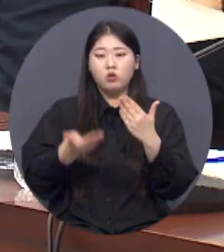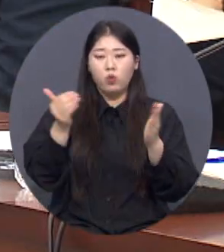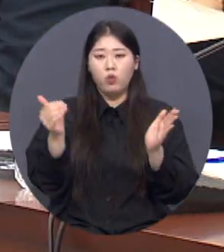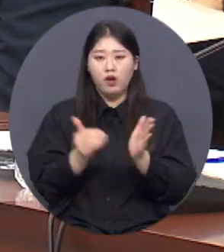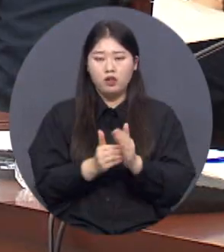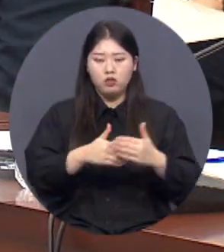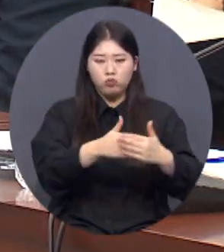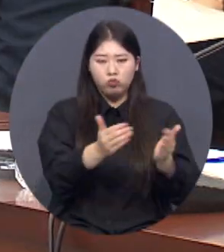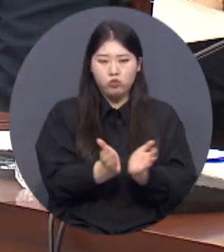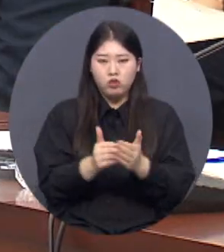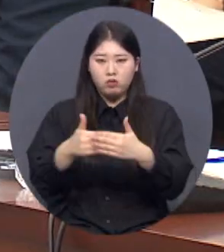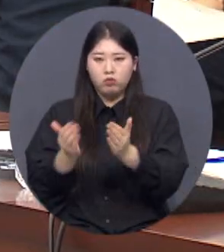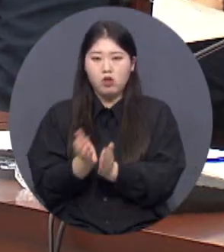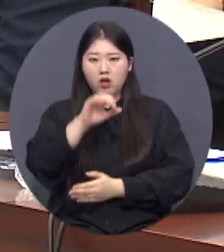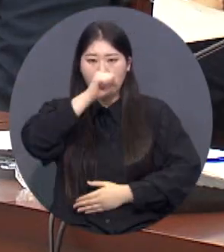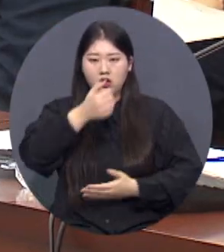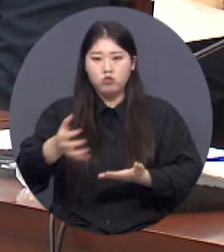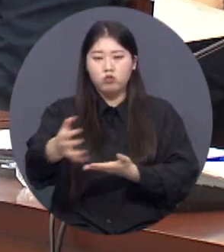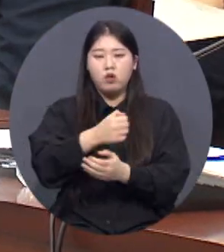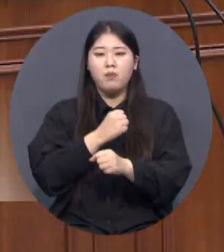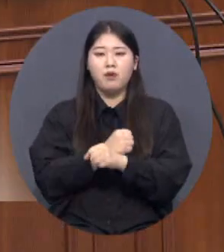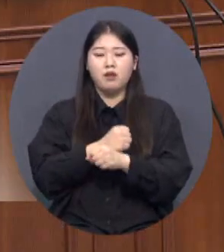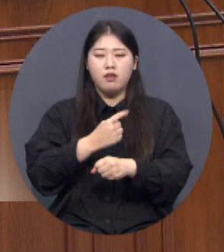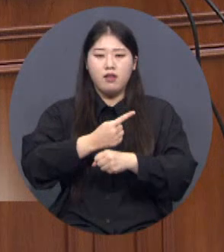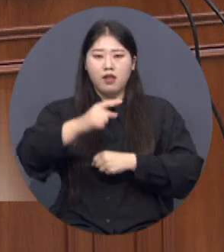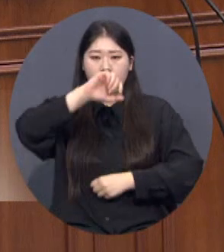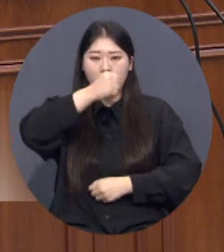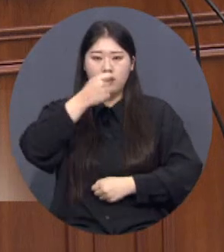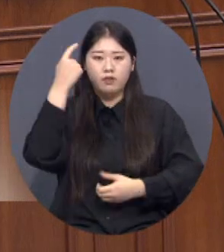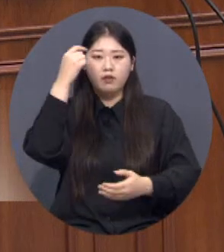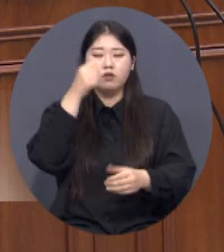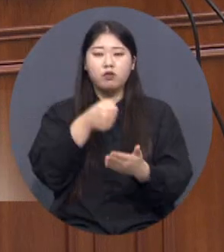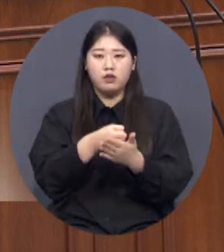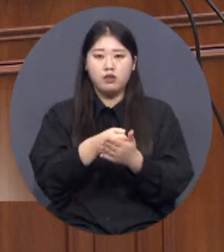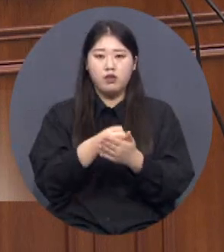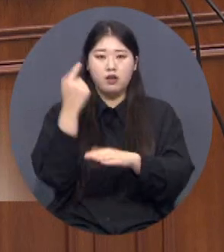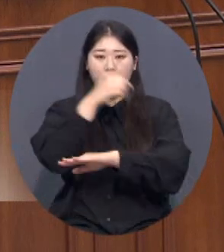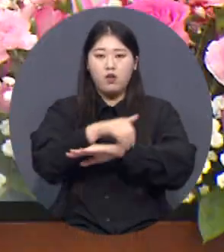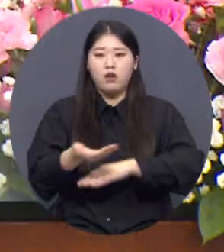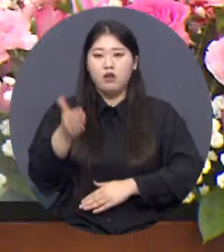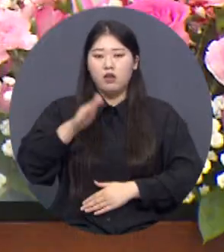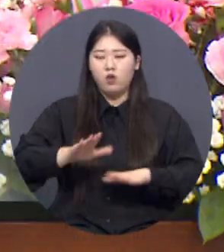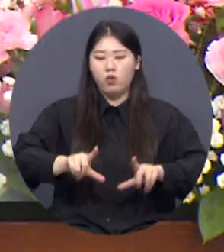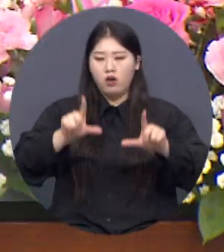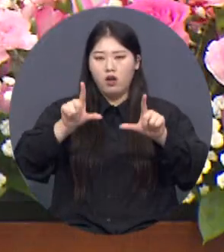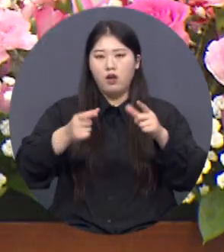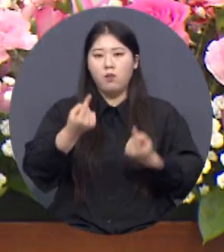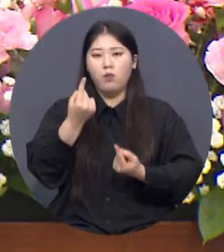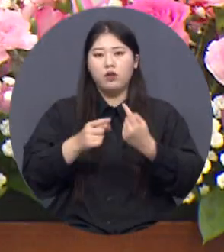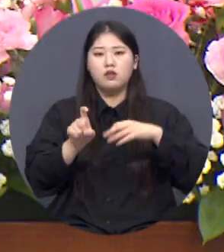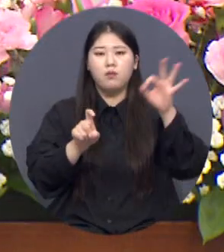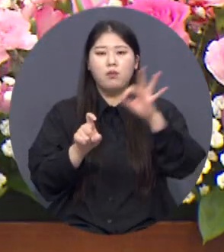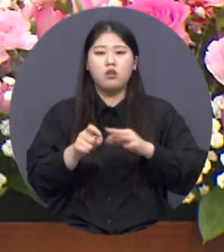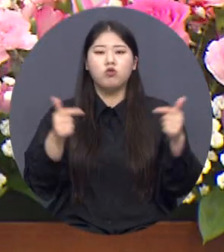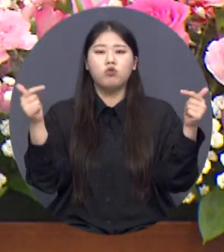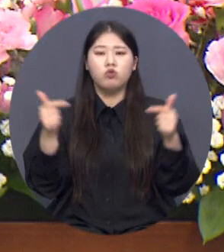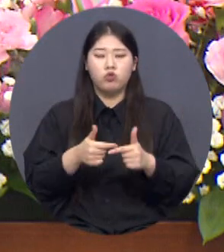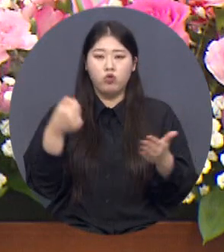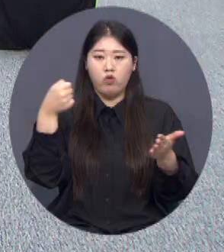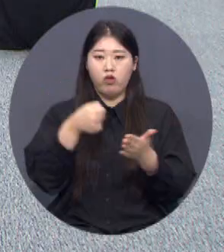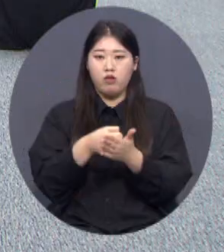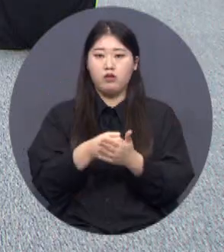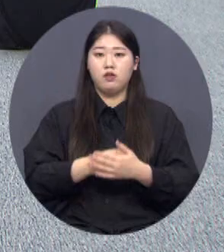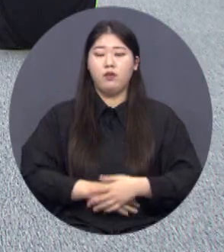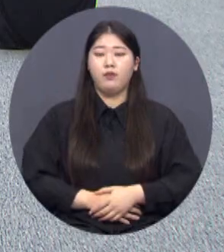부서별로 예산을 수합해 내년 예산안을 편성할 예정인데 올해보다 지출 규모를 10% 이상 줄이기로 한 것으로